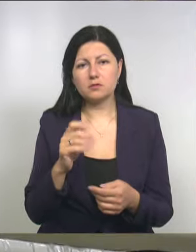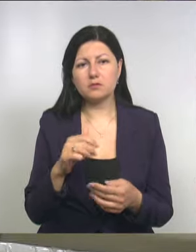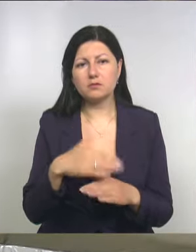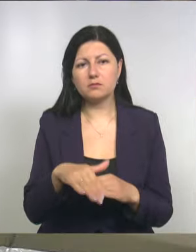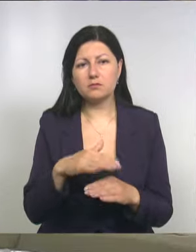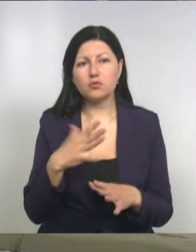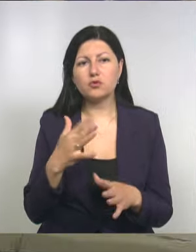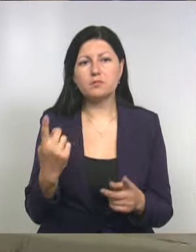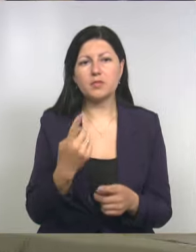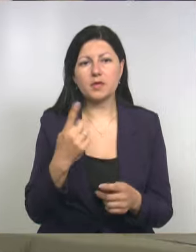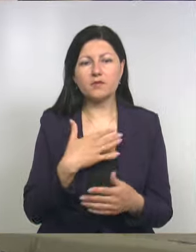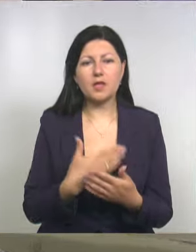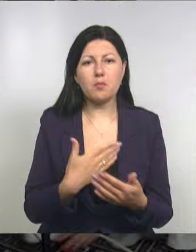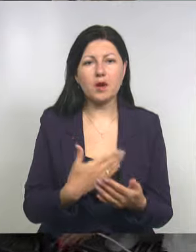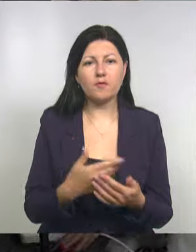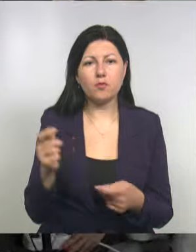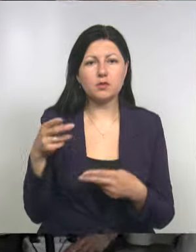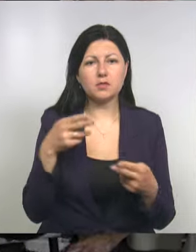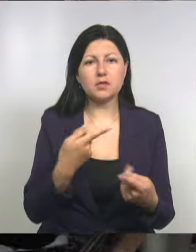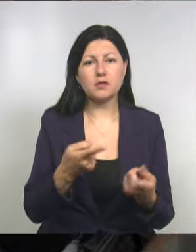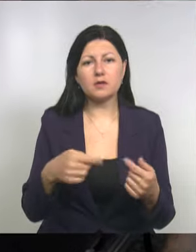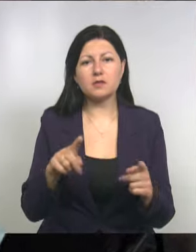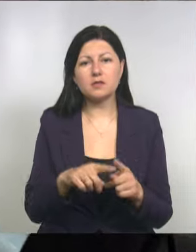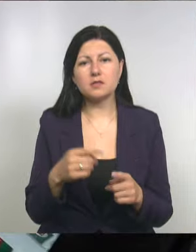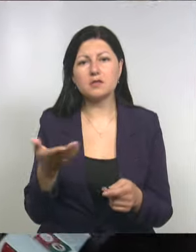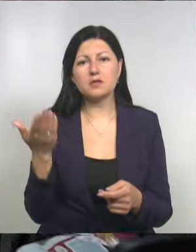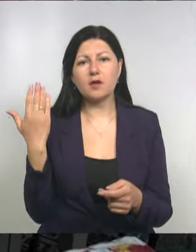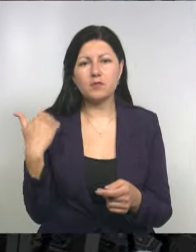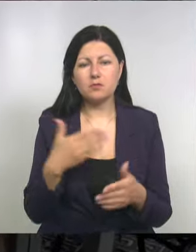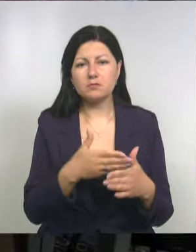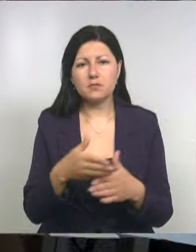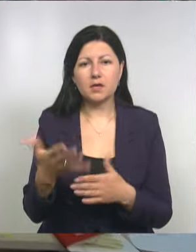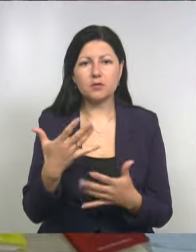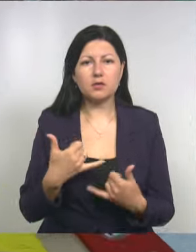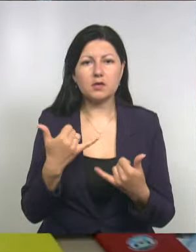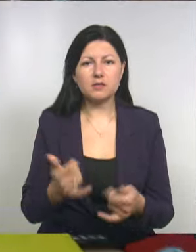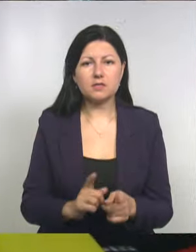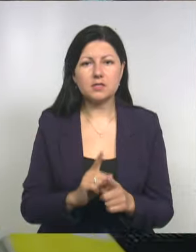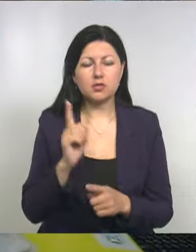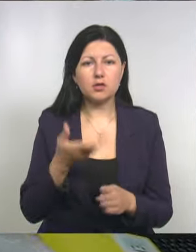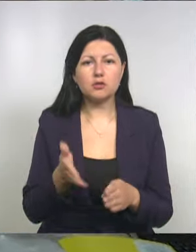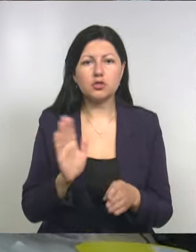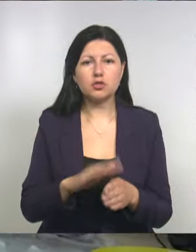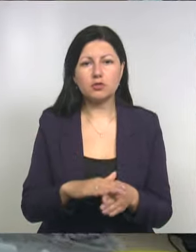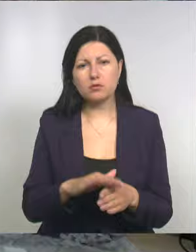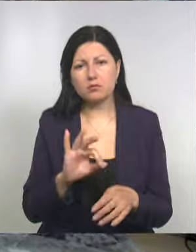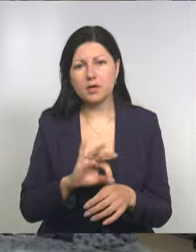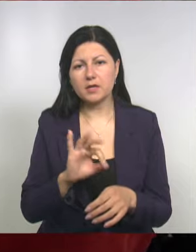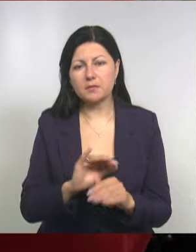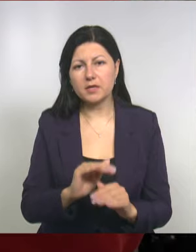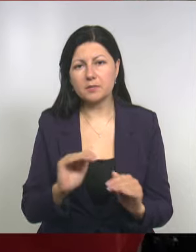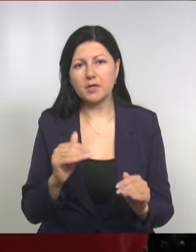первые добровольцы. Эта благотворительная организация давно вышла за рамки той помощи, которую оказывала изначально тяжелобольным ребятам и их